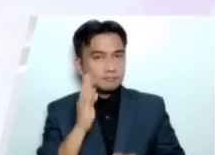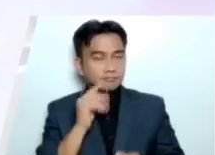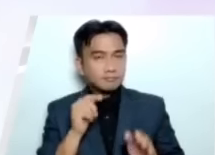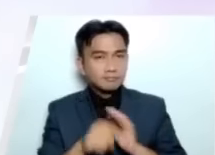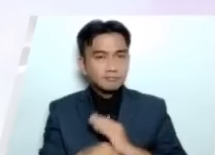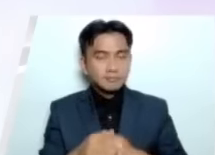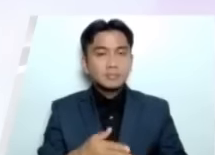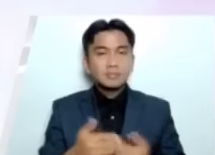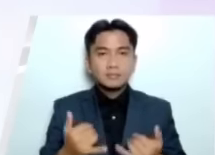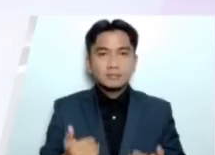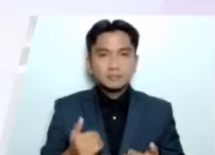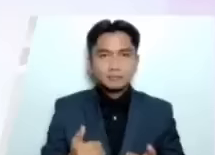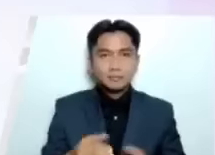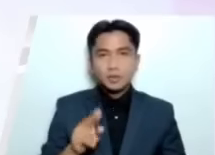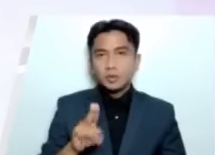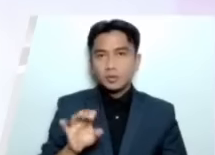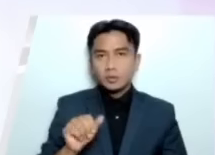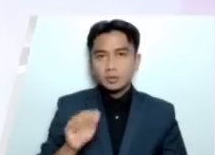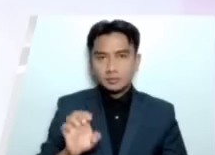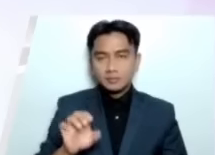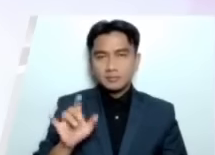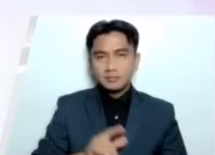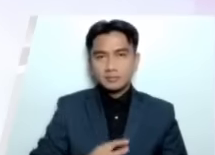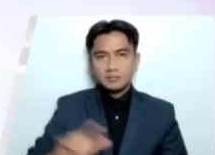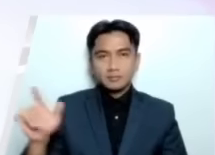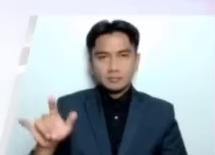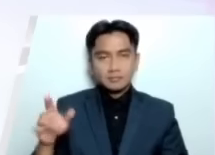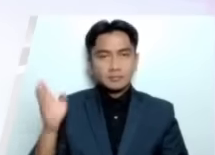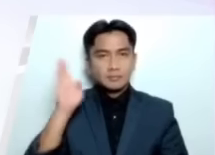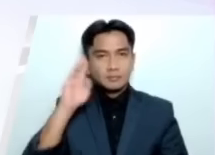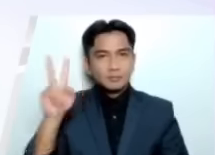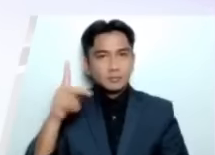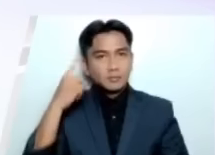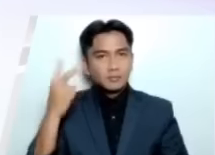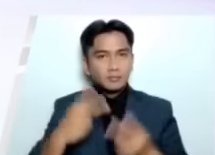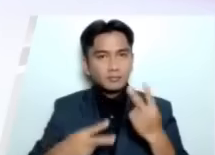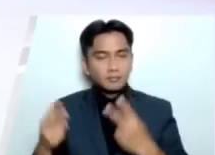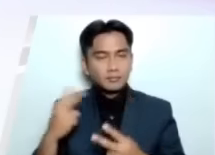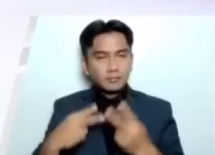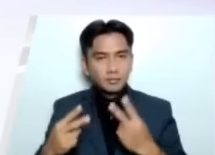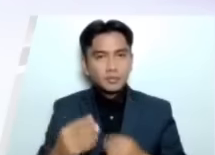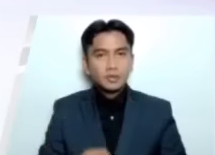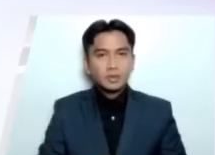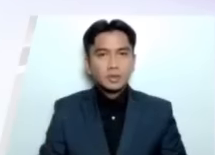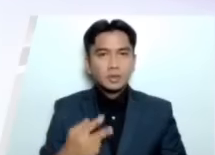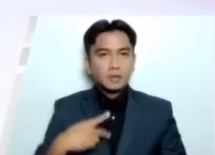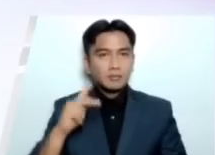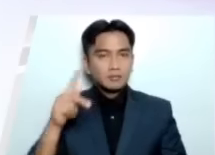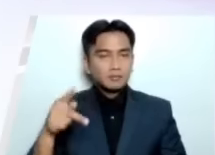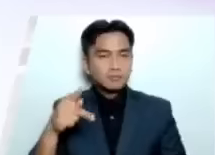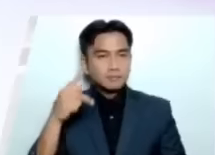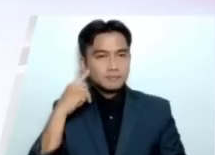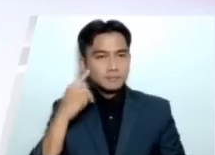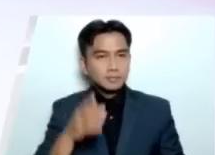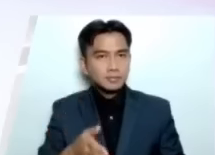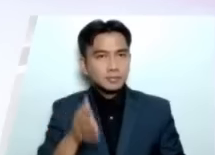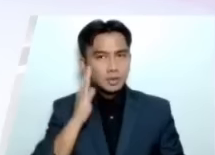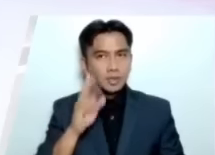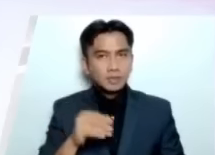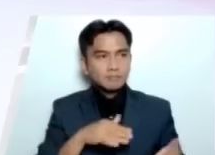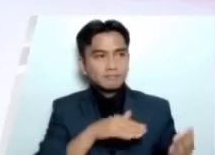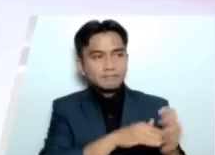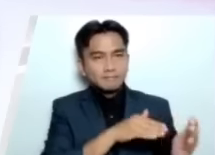Emirates ngayong gabi ang Pangulo para sa working visit. Tinawag namang political persecution ni Duterte ang ginagawa raw sa kanya ng